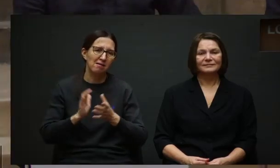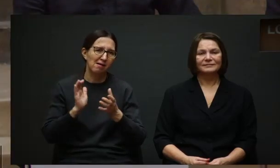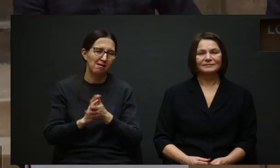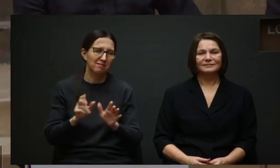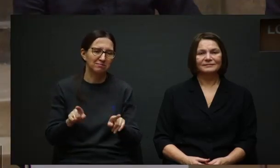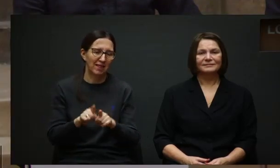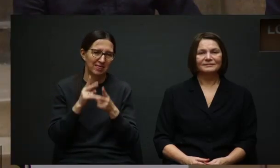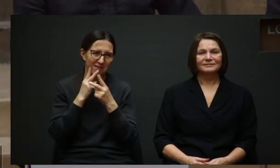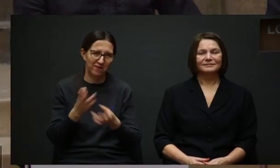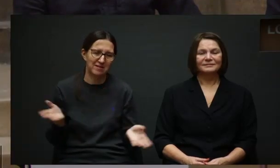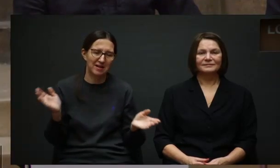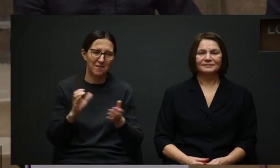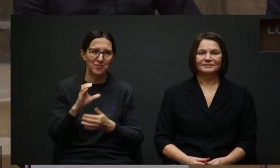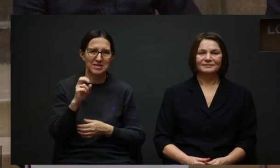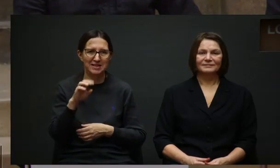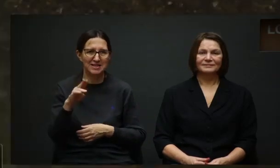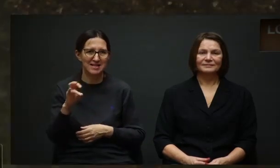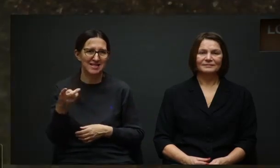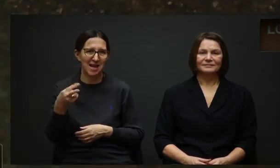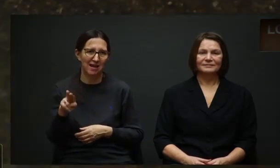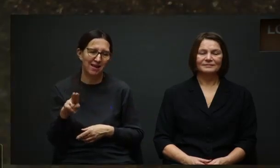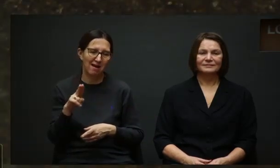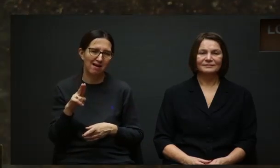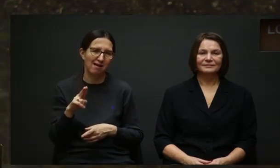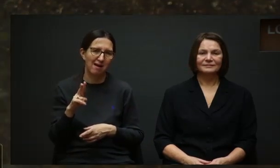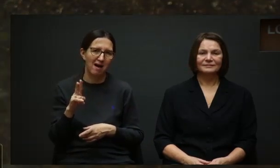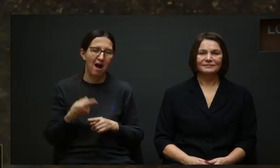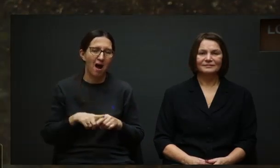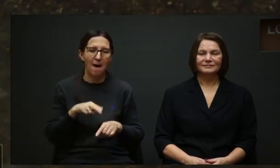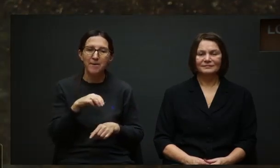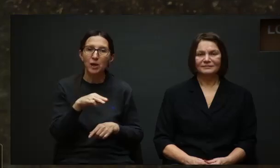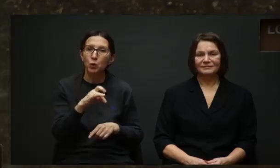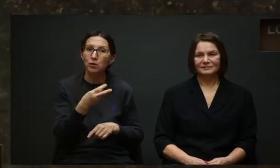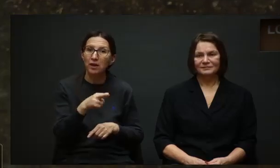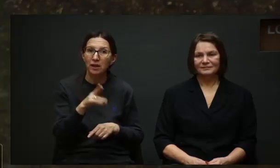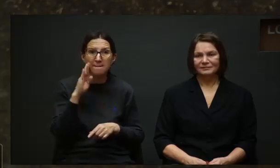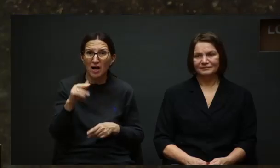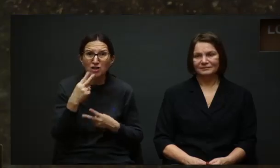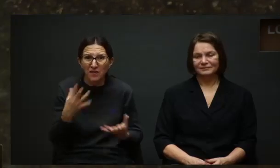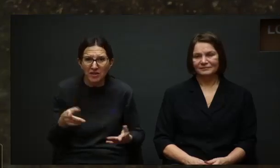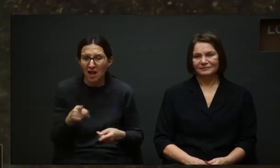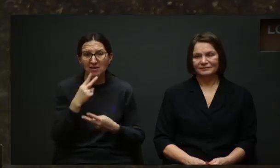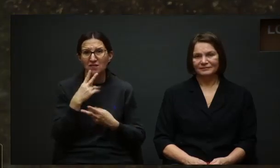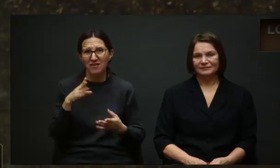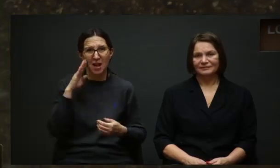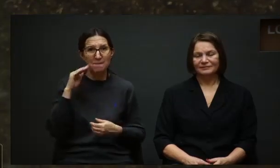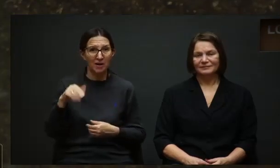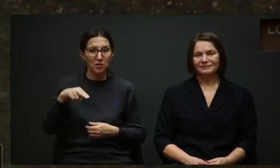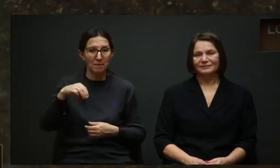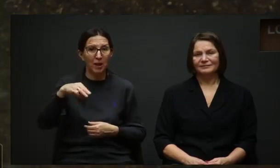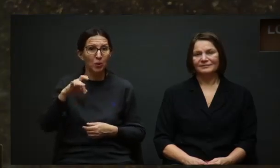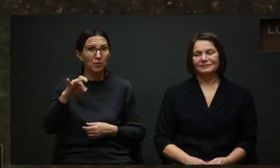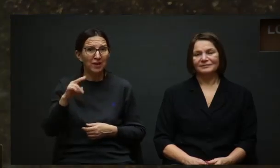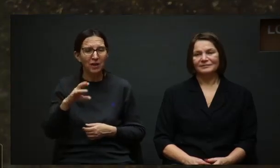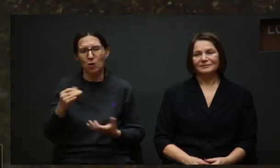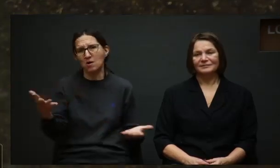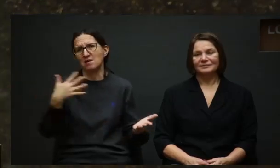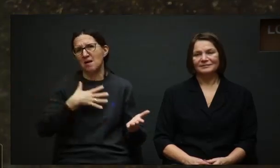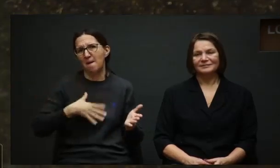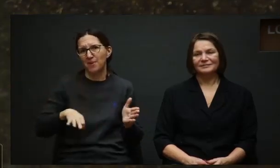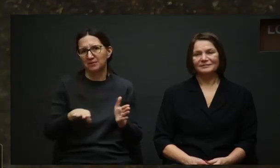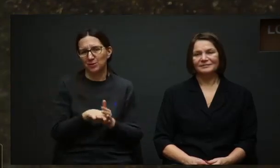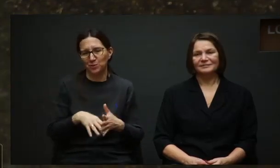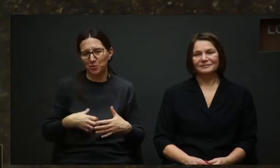мы не видели Сикстинскую Мадонну. А Пинтурикио мальчика вы не видели? Вы не видели мальчика Пинтурикио. Боже мой, какой позор и